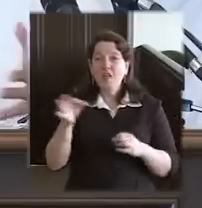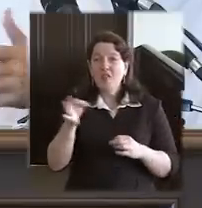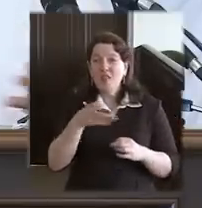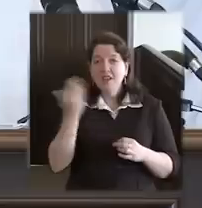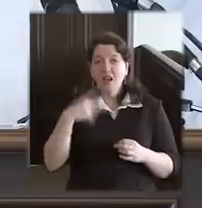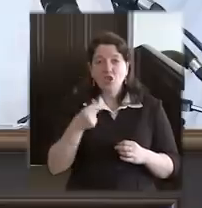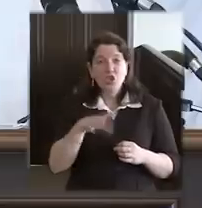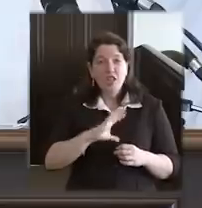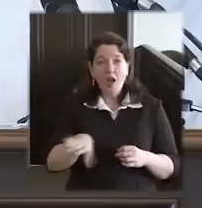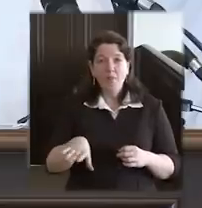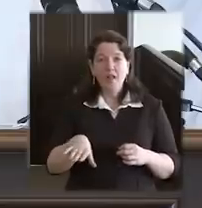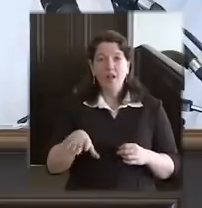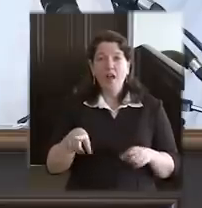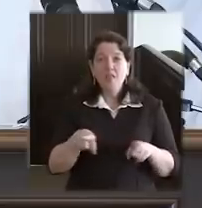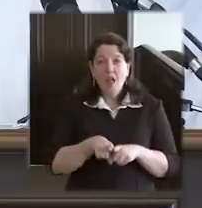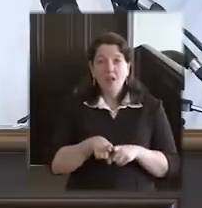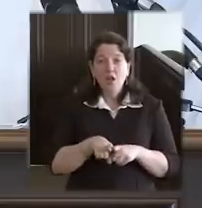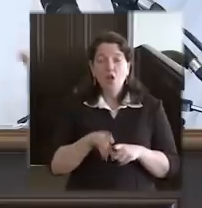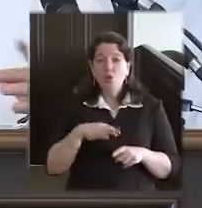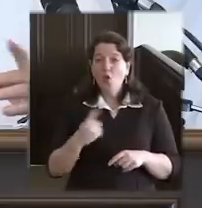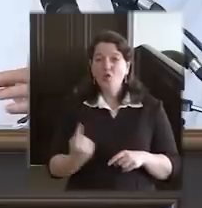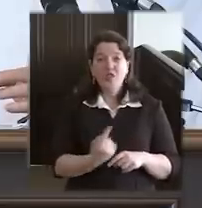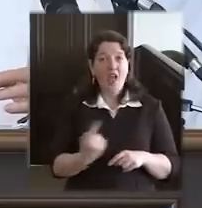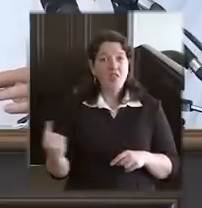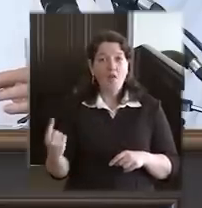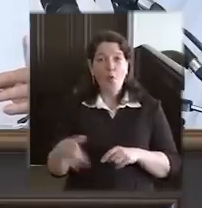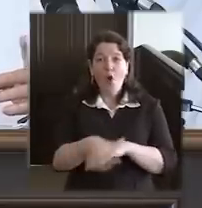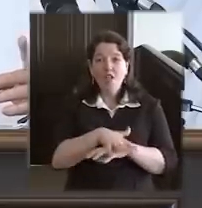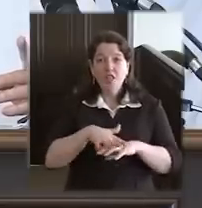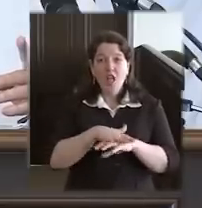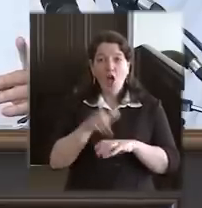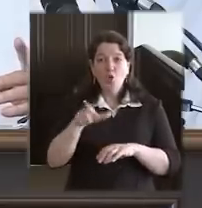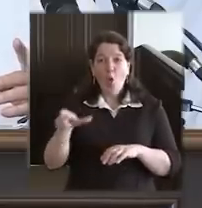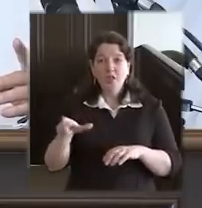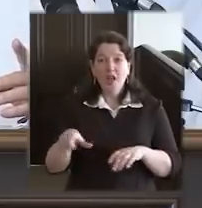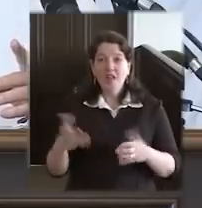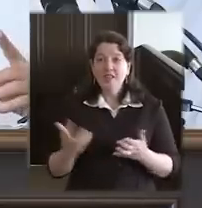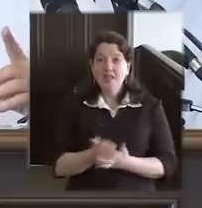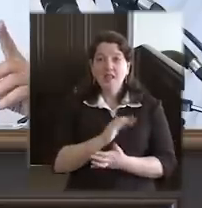монет, без денег. Так, но ни одного народа не найдете